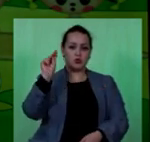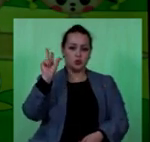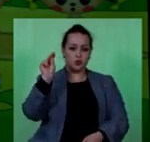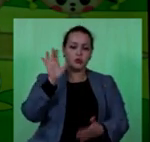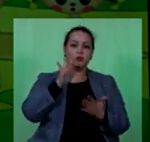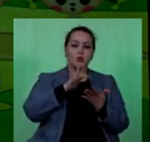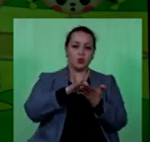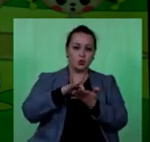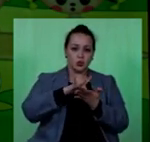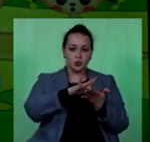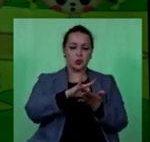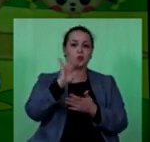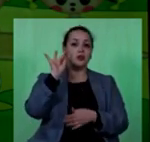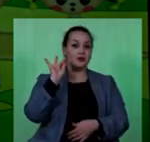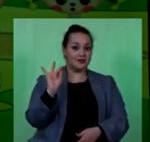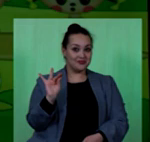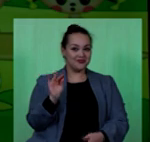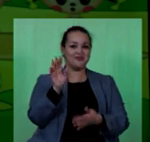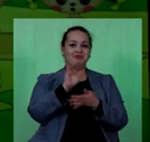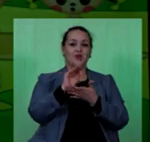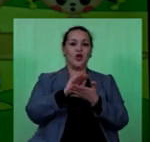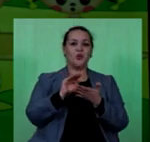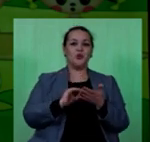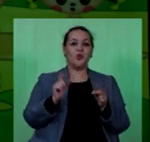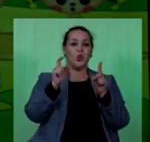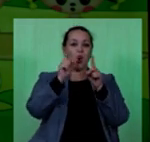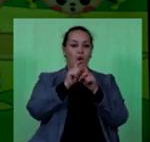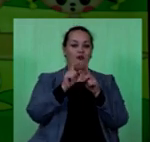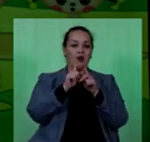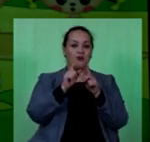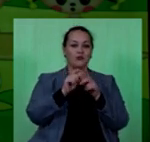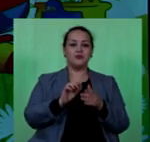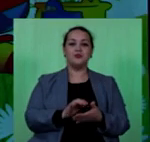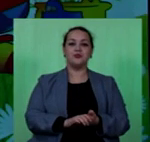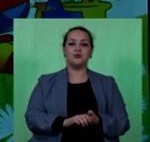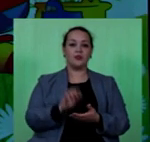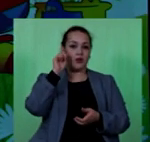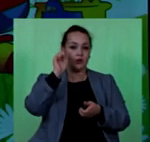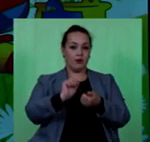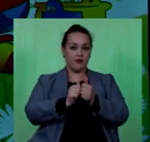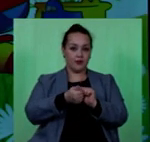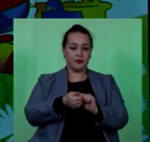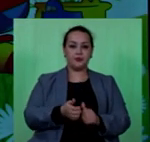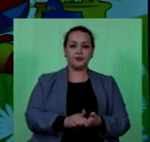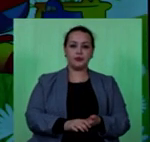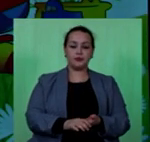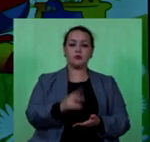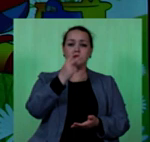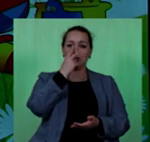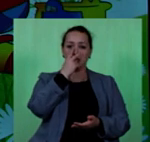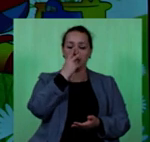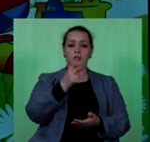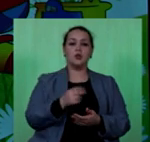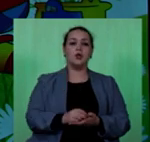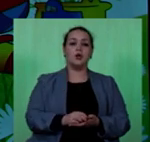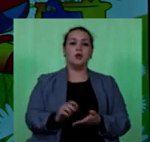путешествия и запишем словарные слова посмотрите наша